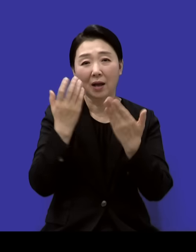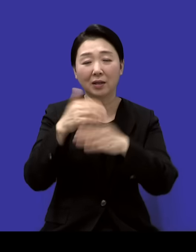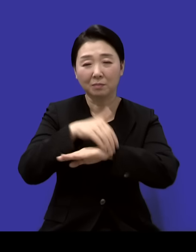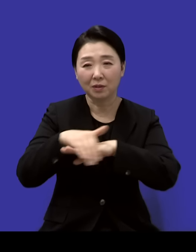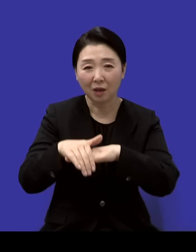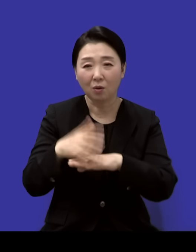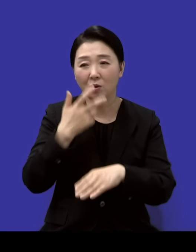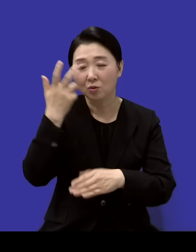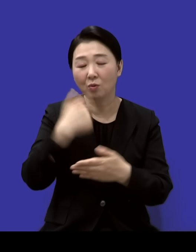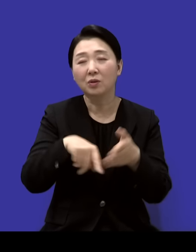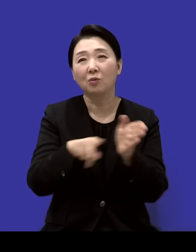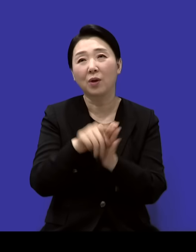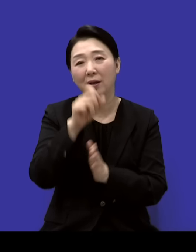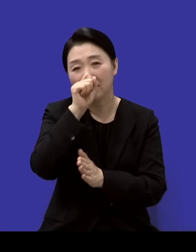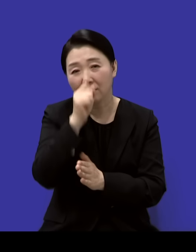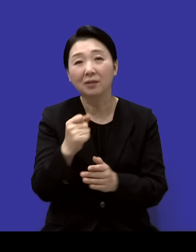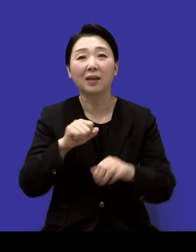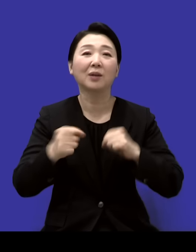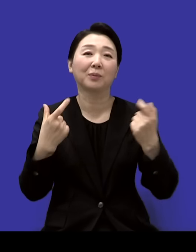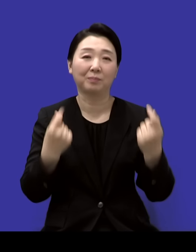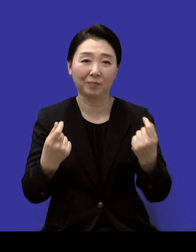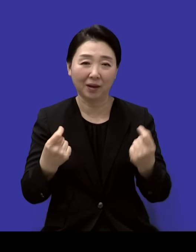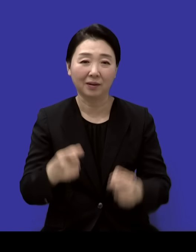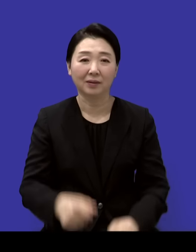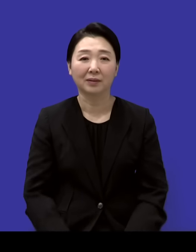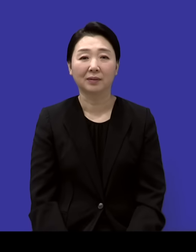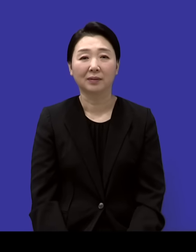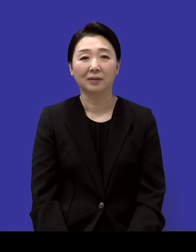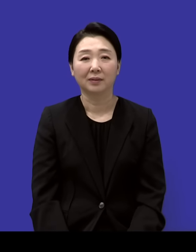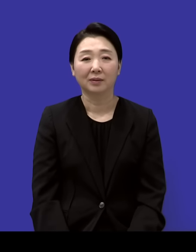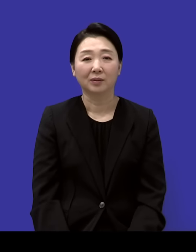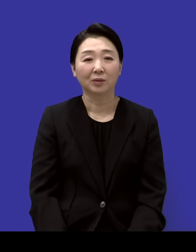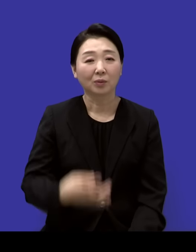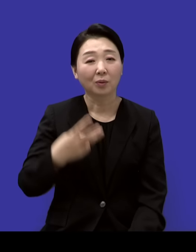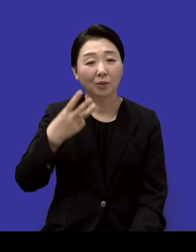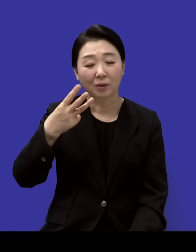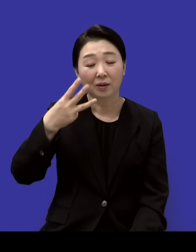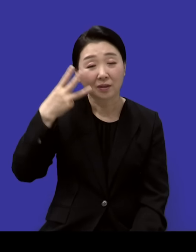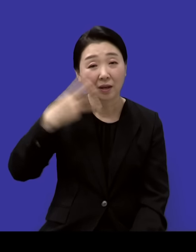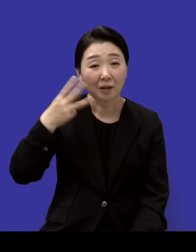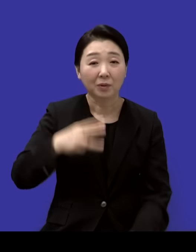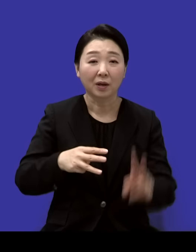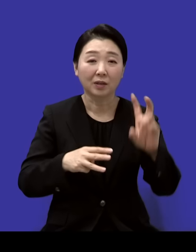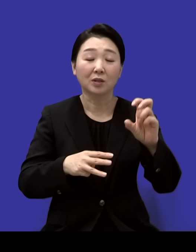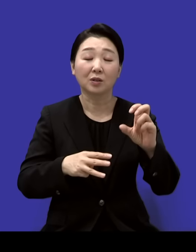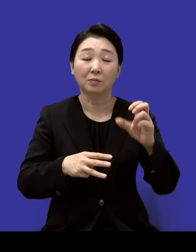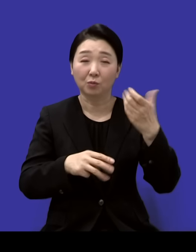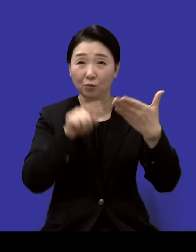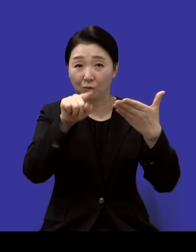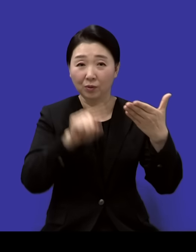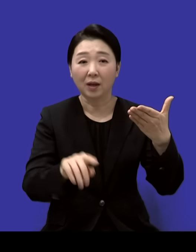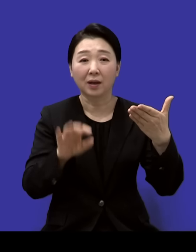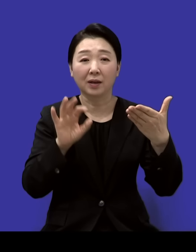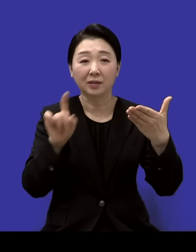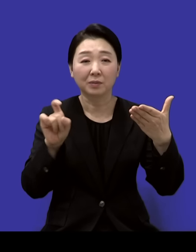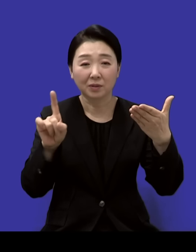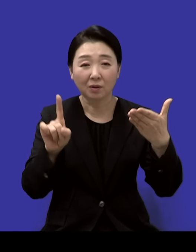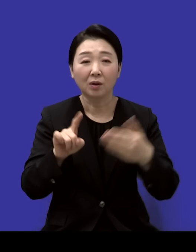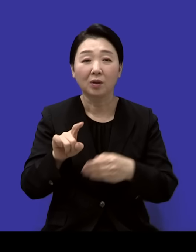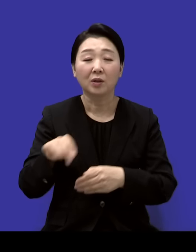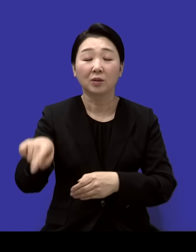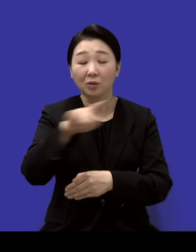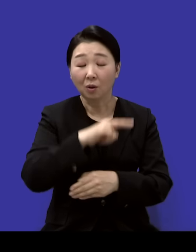위한 선함이 아니었겠느냐 말씀을 하시면서 마지막에 예레미야 29장 11절 말씀 주셨어요. 네. 너희를 향한 나의 생각은 내가